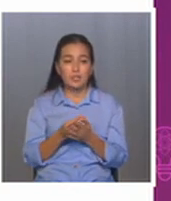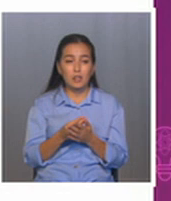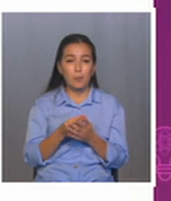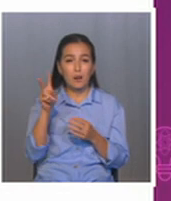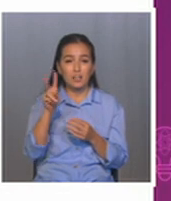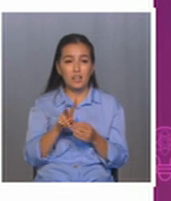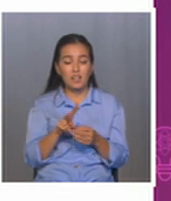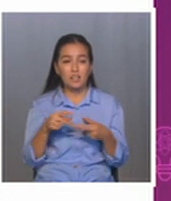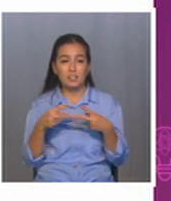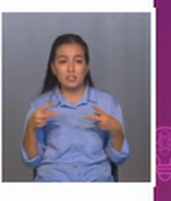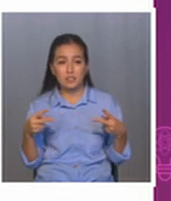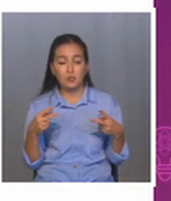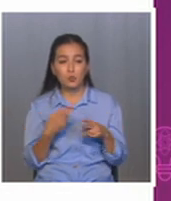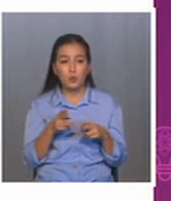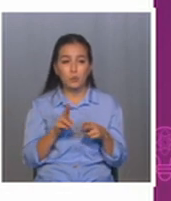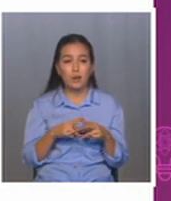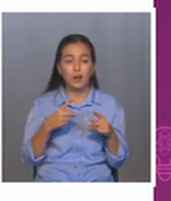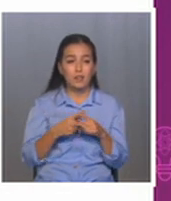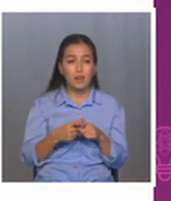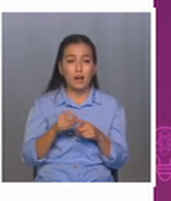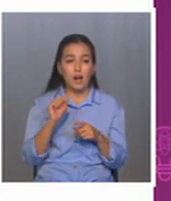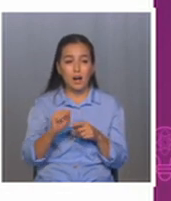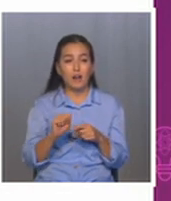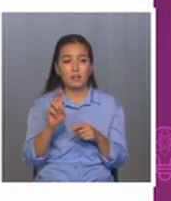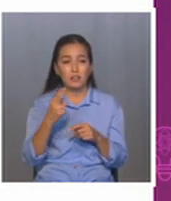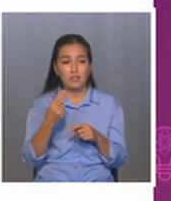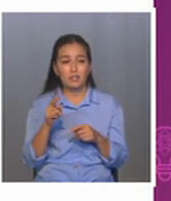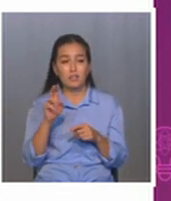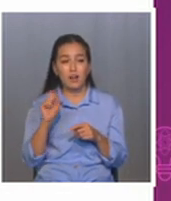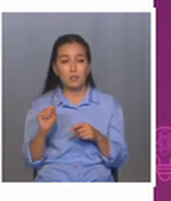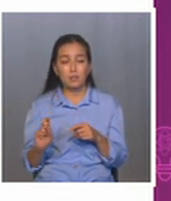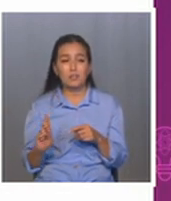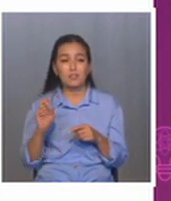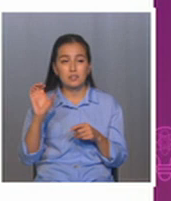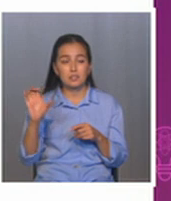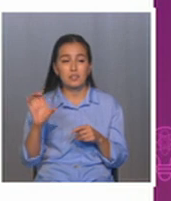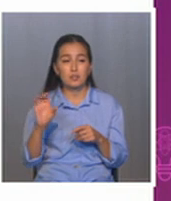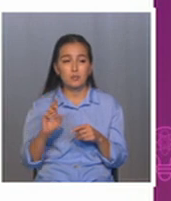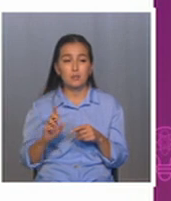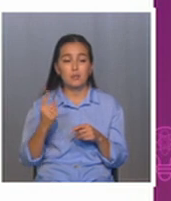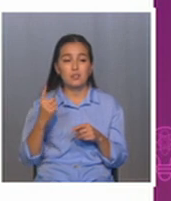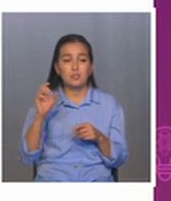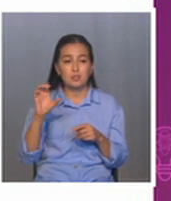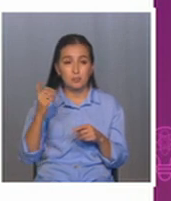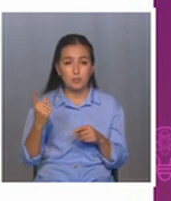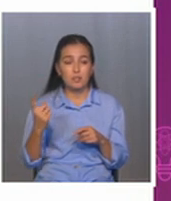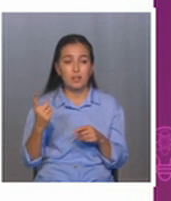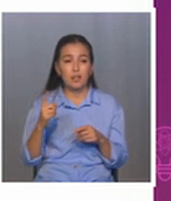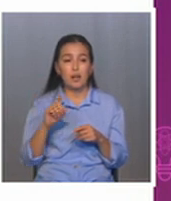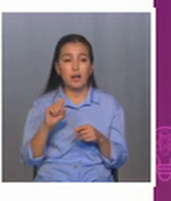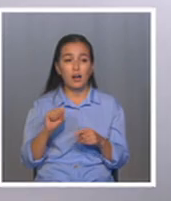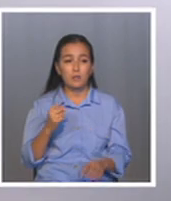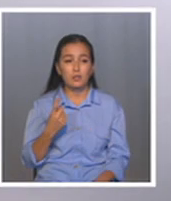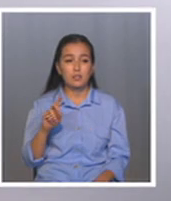тен. Сонымен қатар, а, ды, б, сы, б, бір, сыбыр, және а, бір, дыбыр қырлары